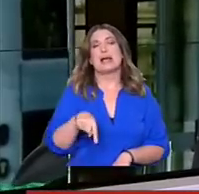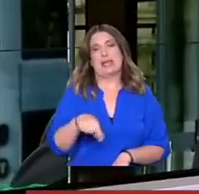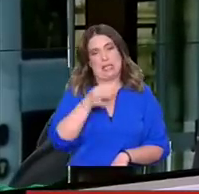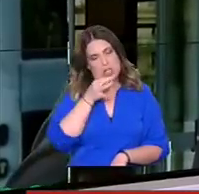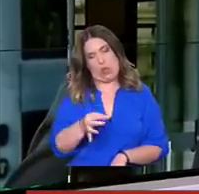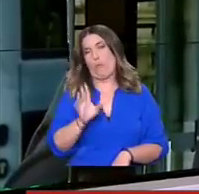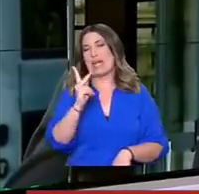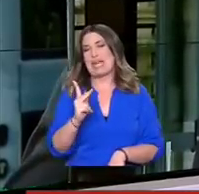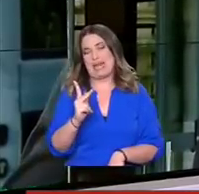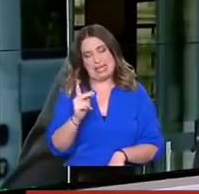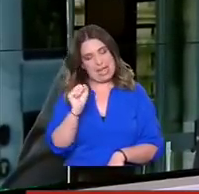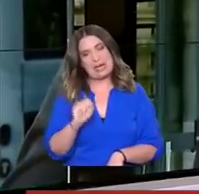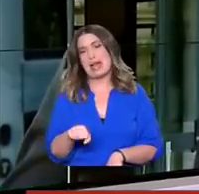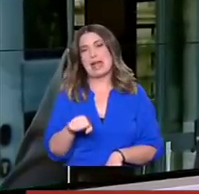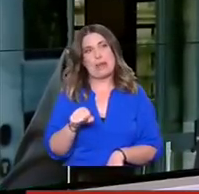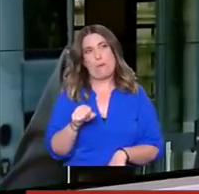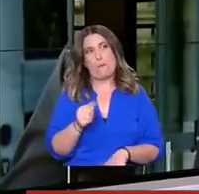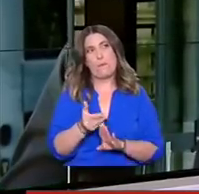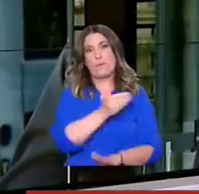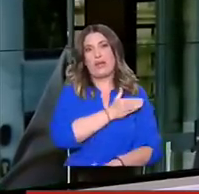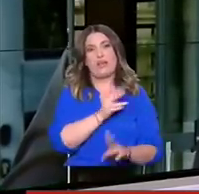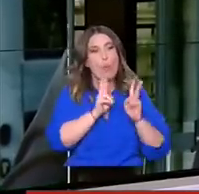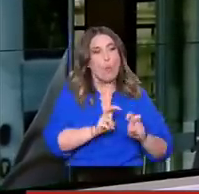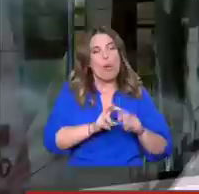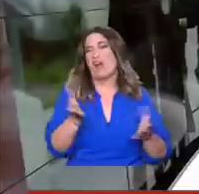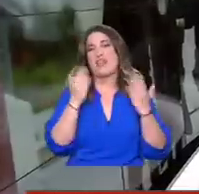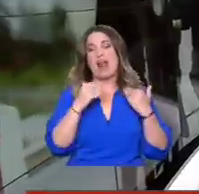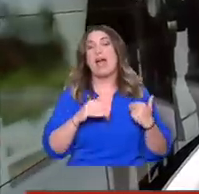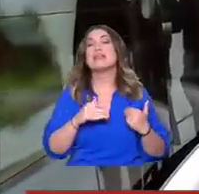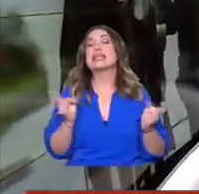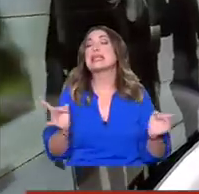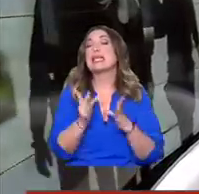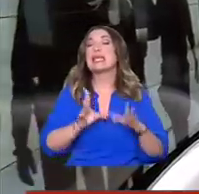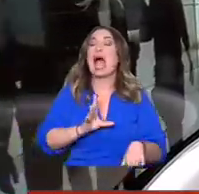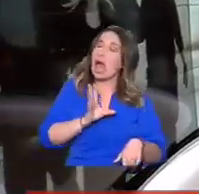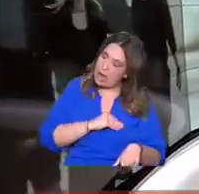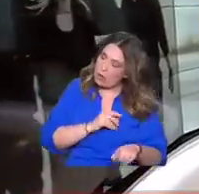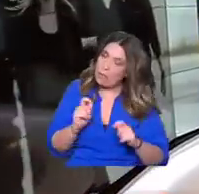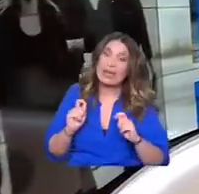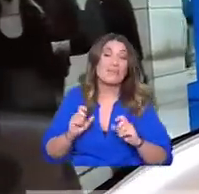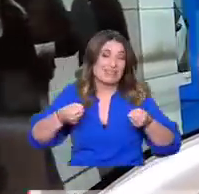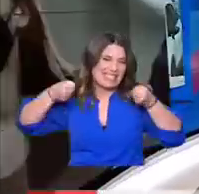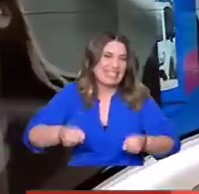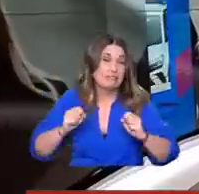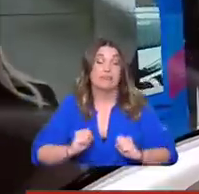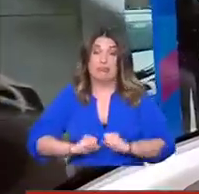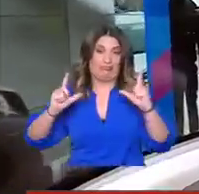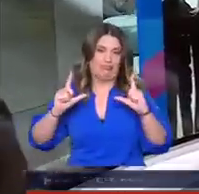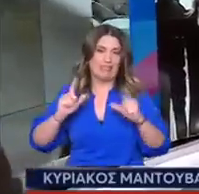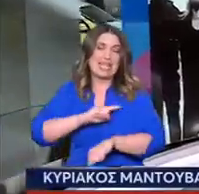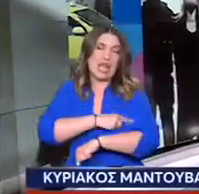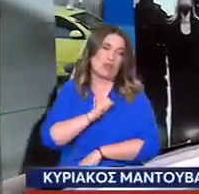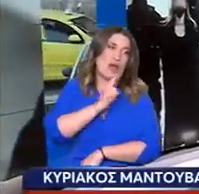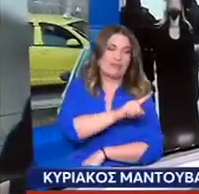πράγματα. Ο Κυριάκος ήταν εκεί, παρακολούθησε όλη τη διαδικασία από το πρωί. Για πες μας, Κυριάκο. Ήταν,